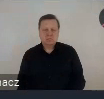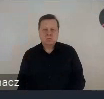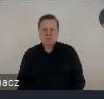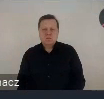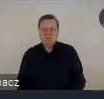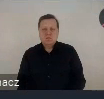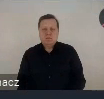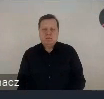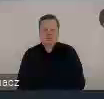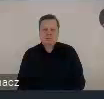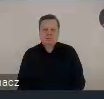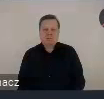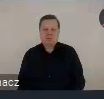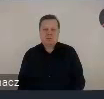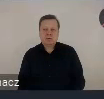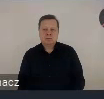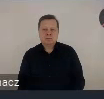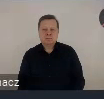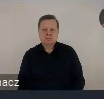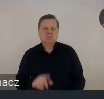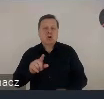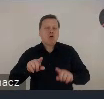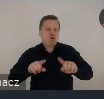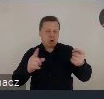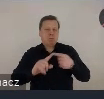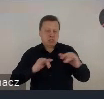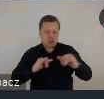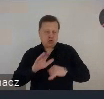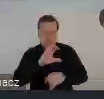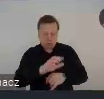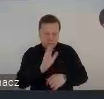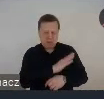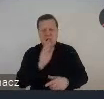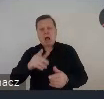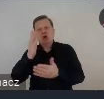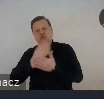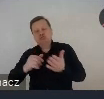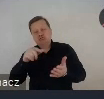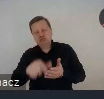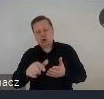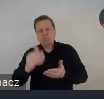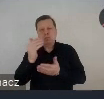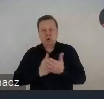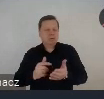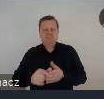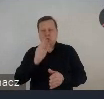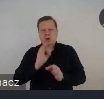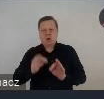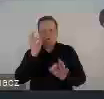o organizacje pozarządowe. Natomiast część programów ma ściśle określonych